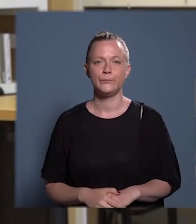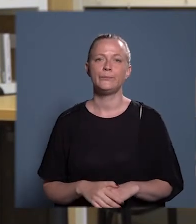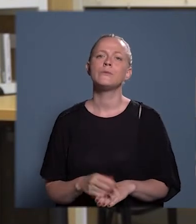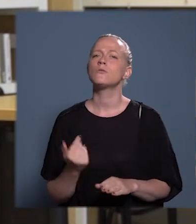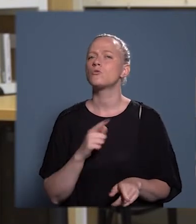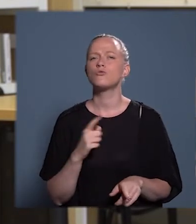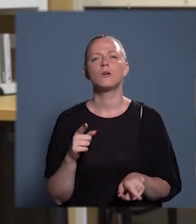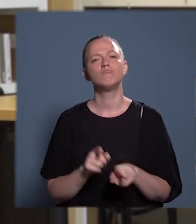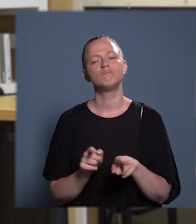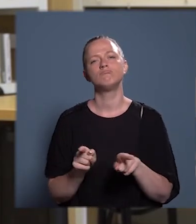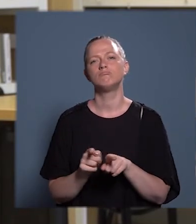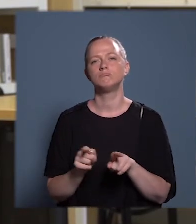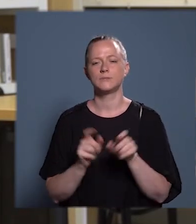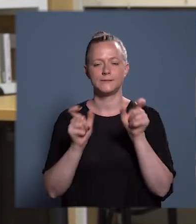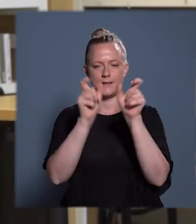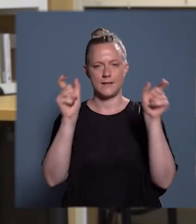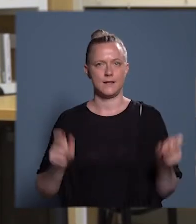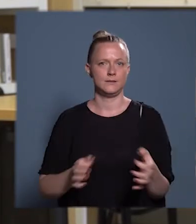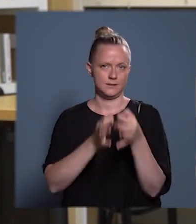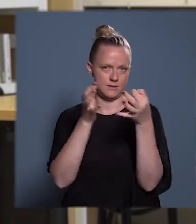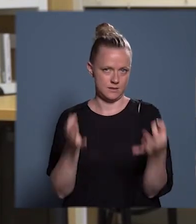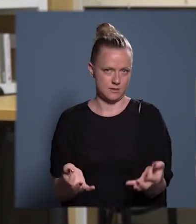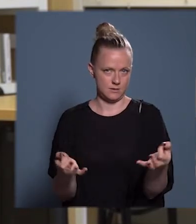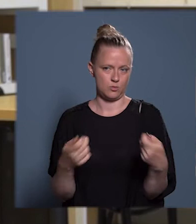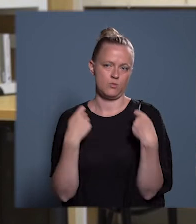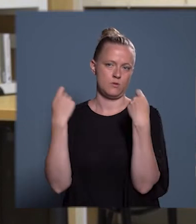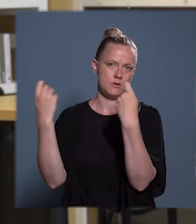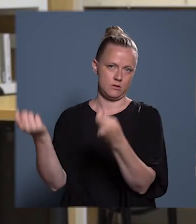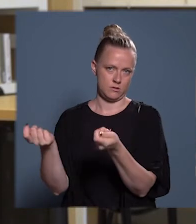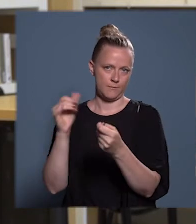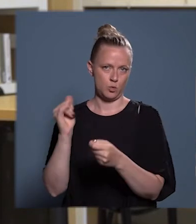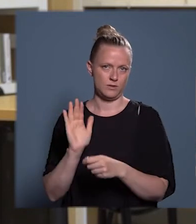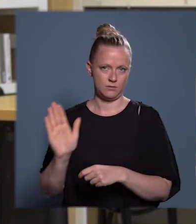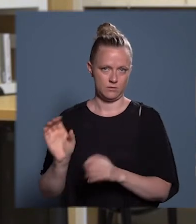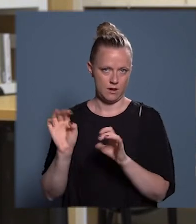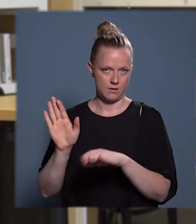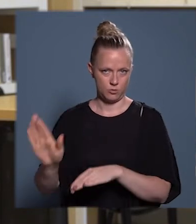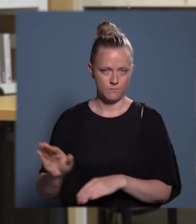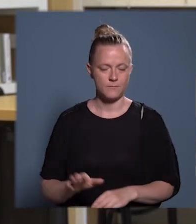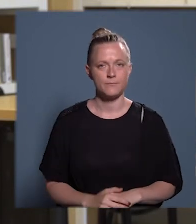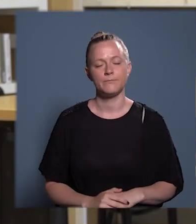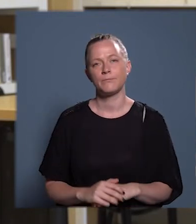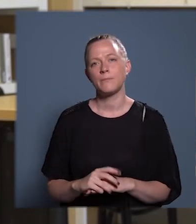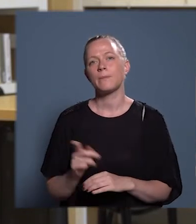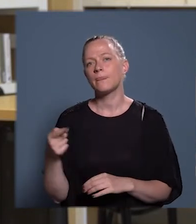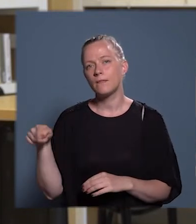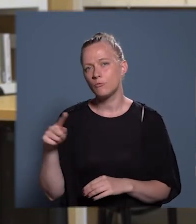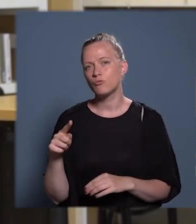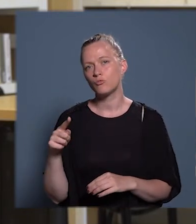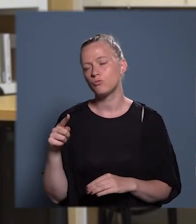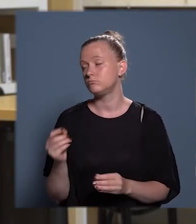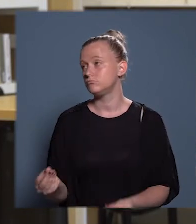ilyen keret nélkül odaadtam a Juditnak, és ő meg egy